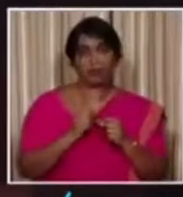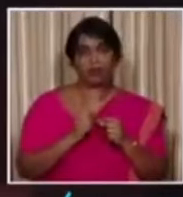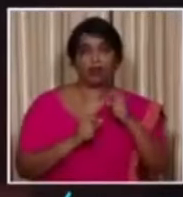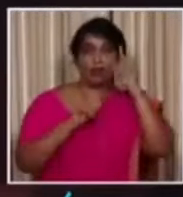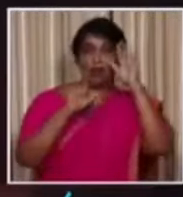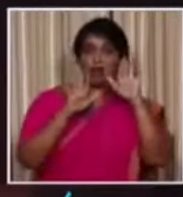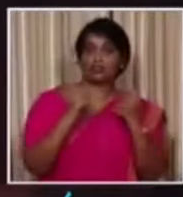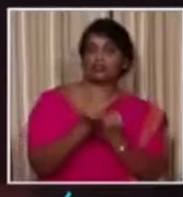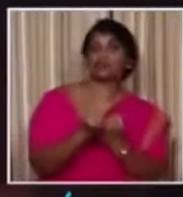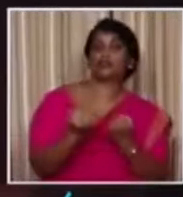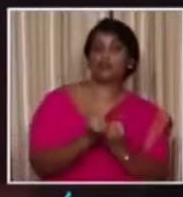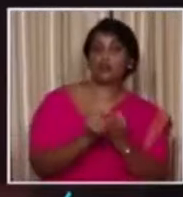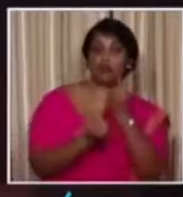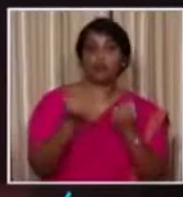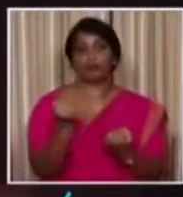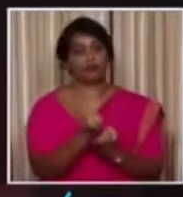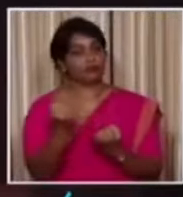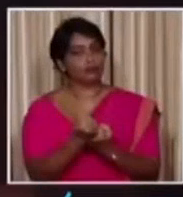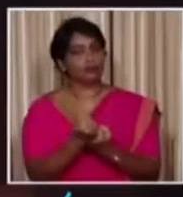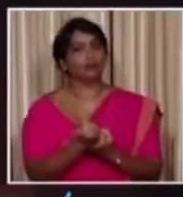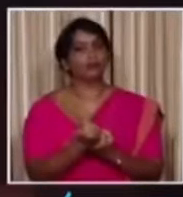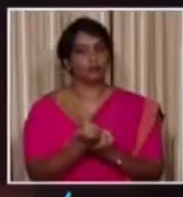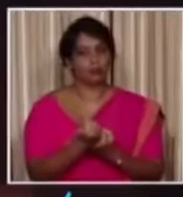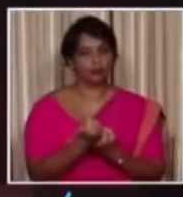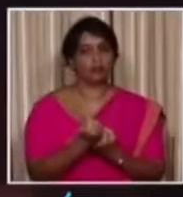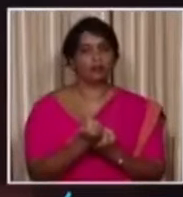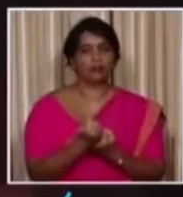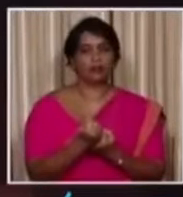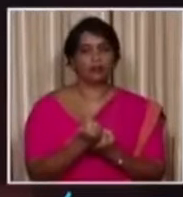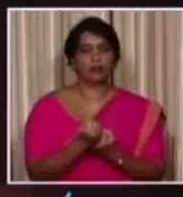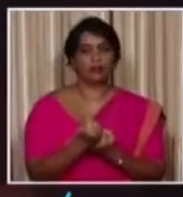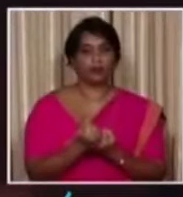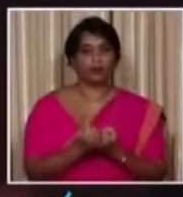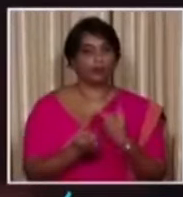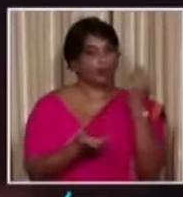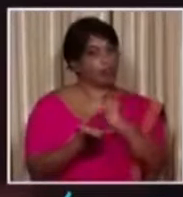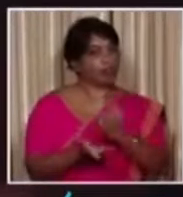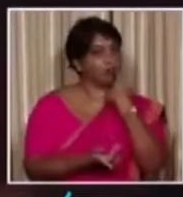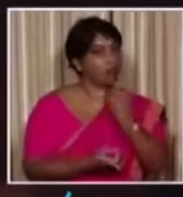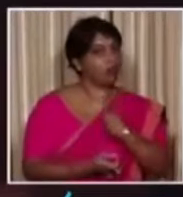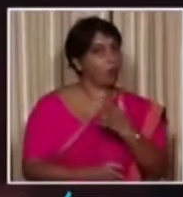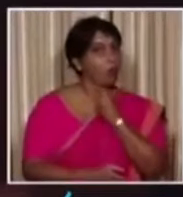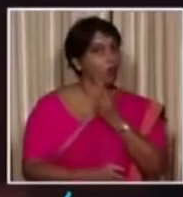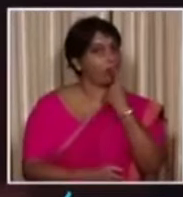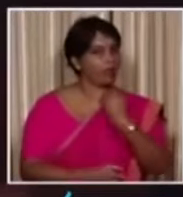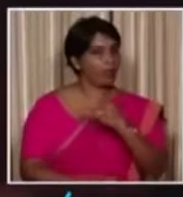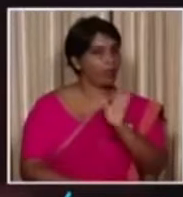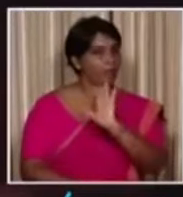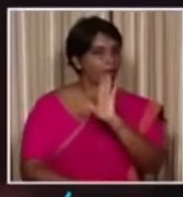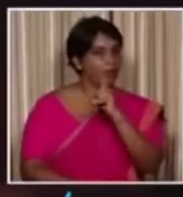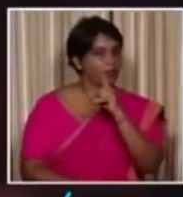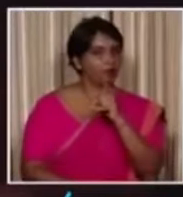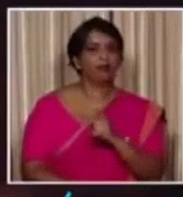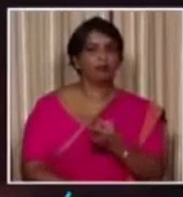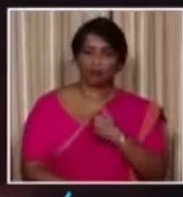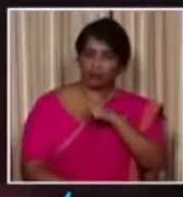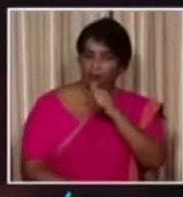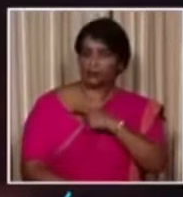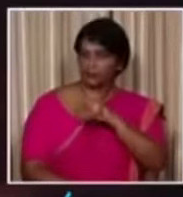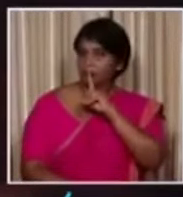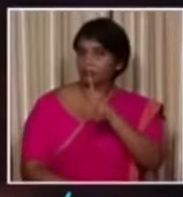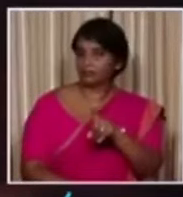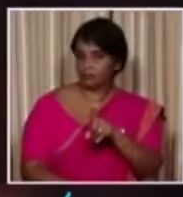ආශිර්වාද අනුග්‍රහය මූල්‍ය අනුග්‍රහය. මගේ කට තවත් අවුස්ස ගන්න එන්න එපා බොරු කියන්න ඇවිල්ලා මේ සභාවේ. මම පැහැදිලිවම